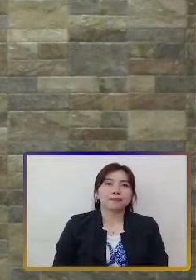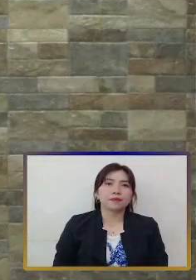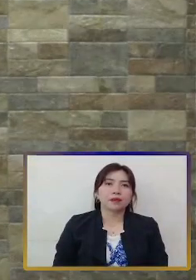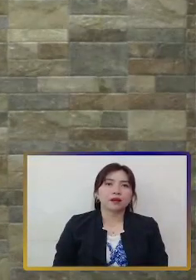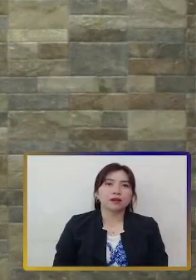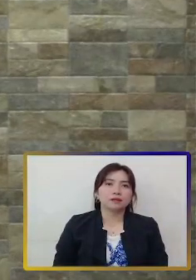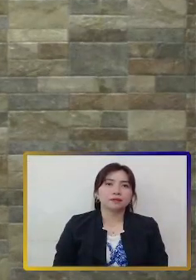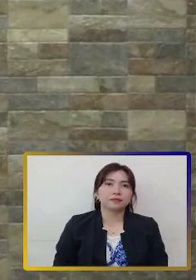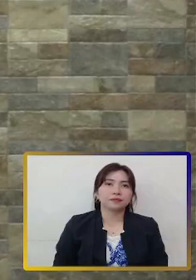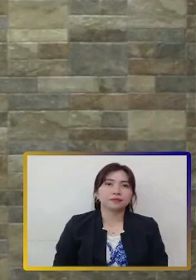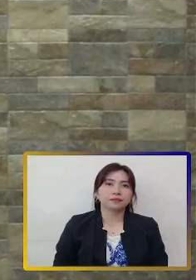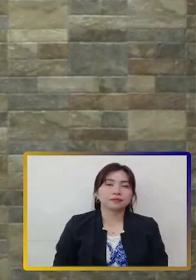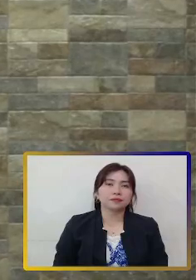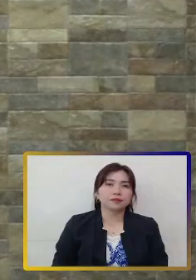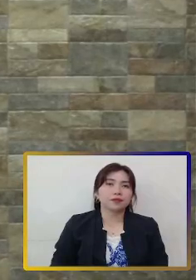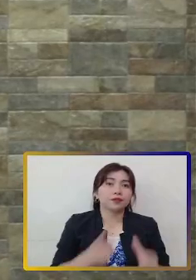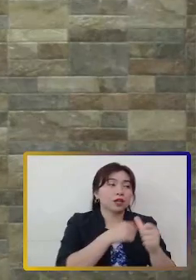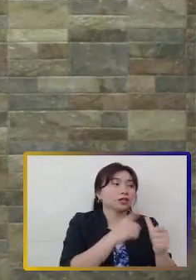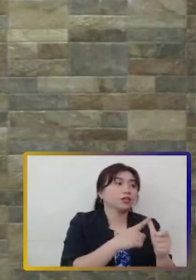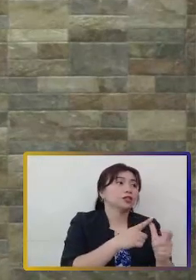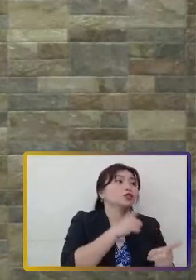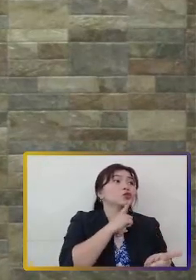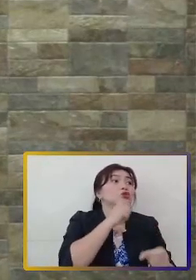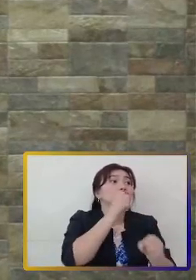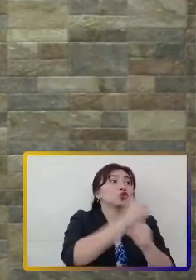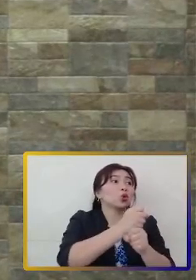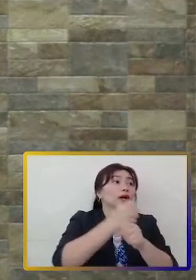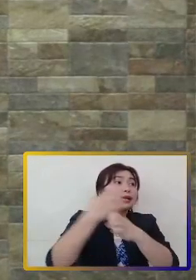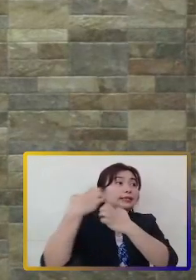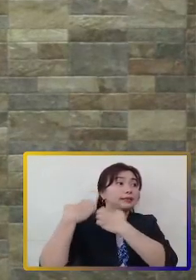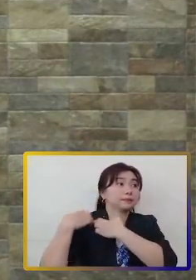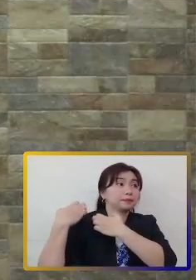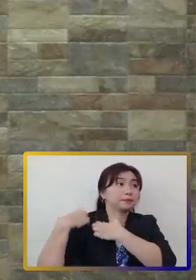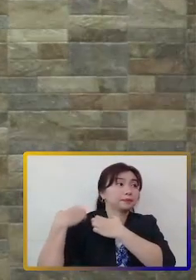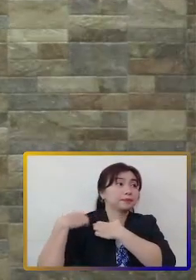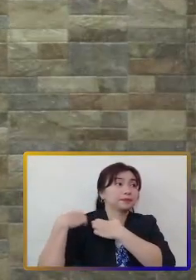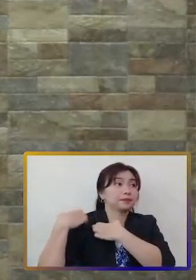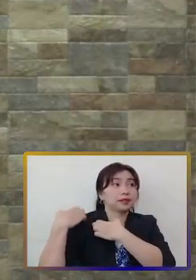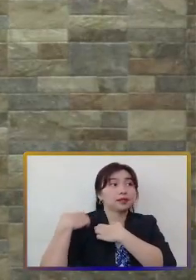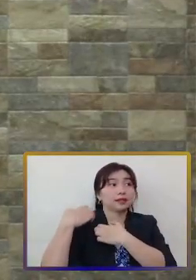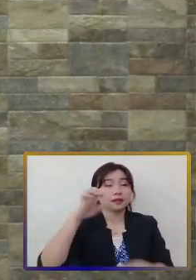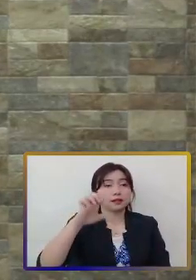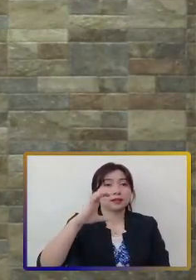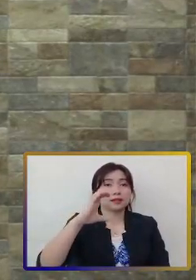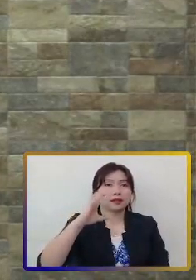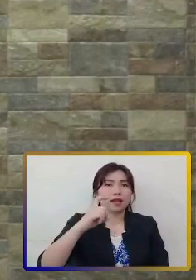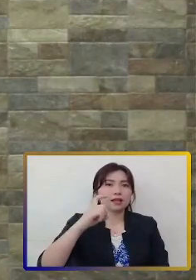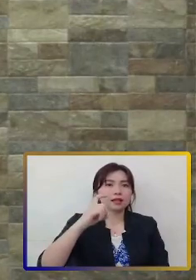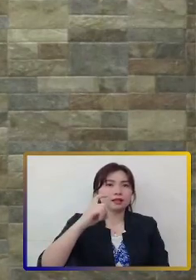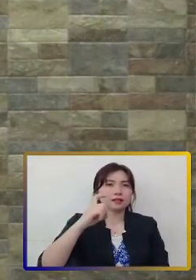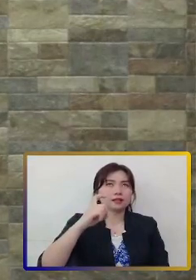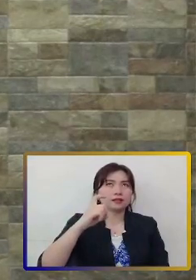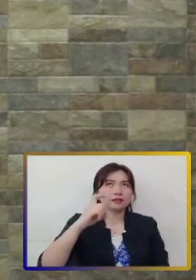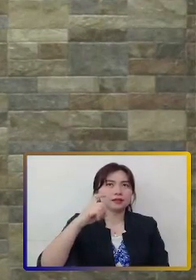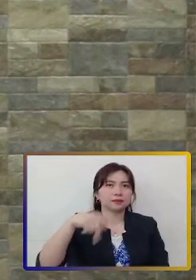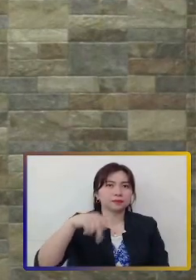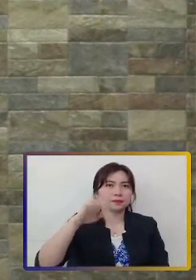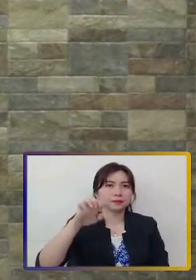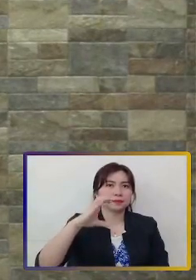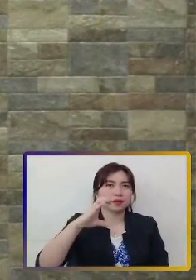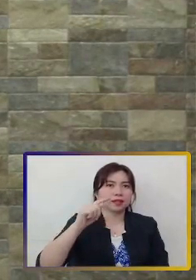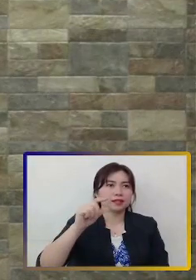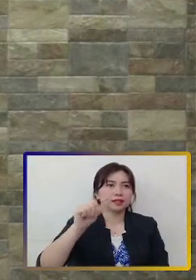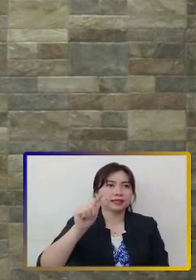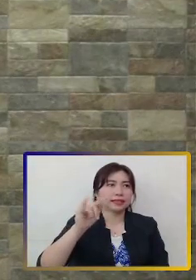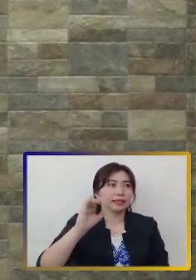doon certain expectation tiyak na inaasahan we're talking about certain expectation